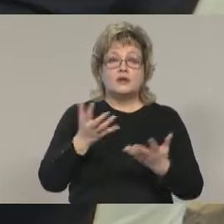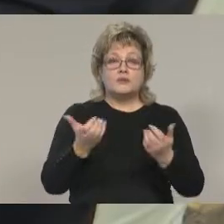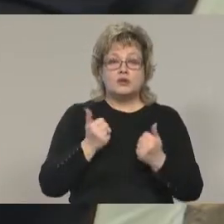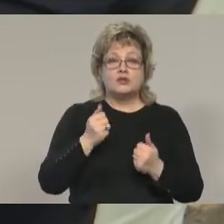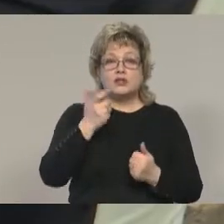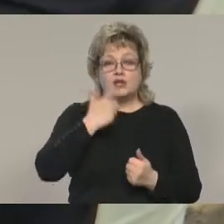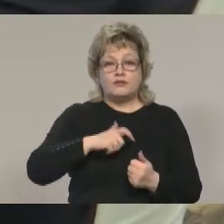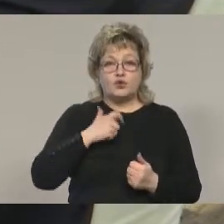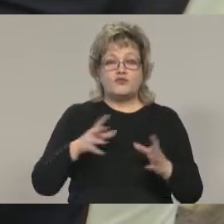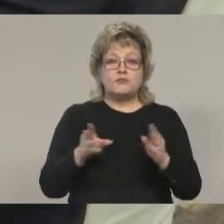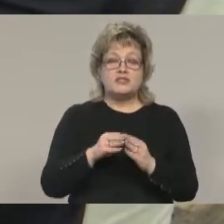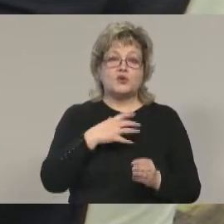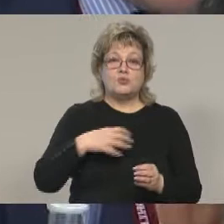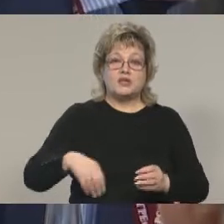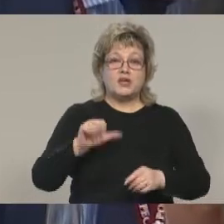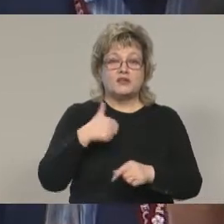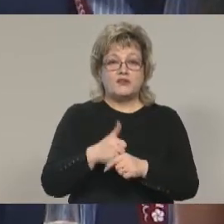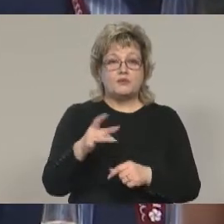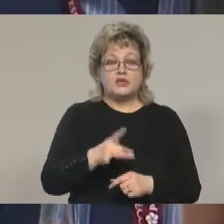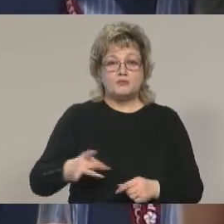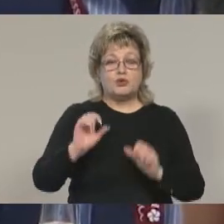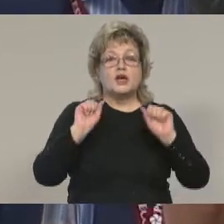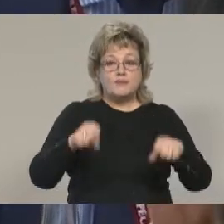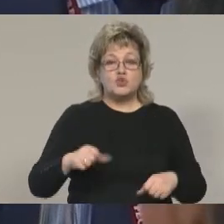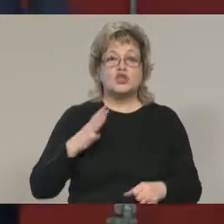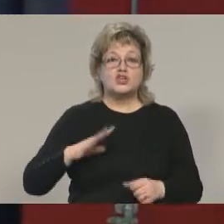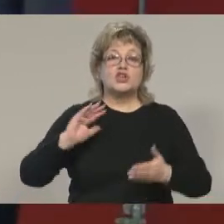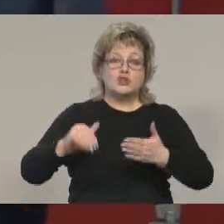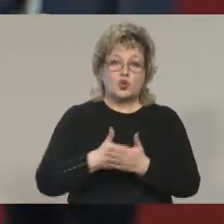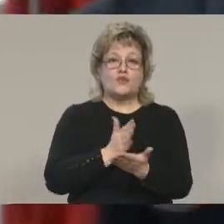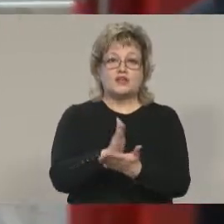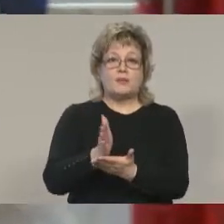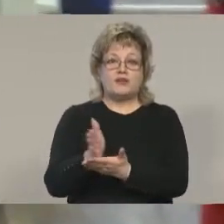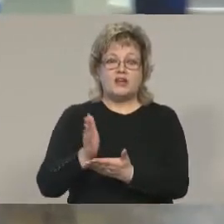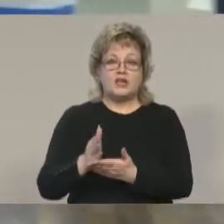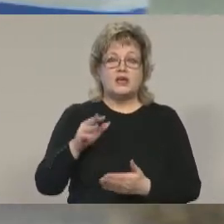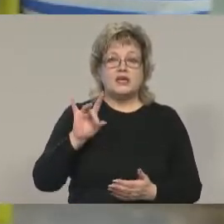форуме с губернаторами и главами республик, можно ожидать новых направлений.